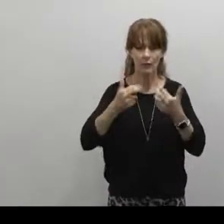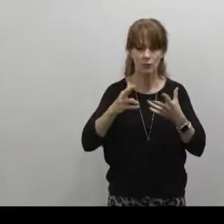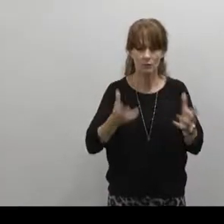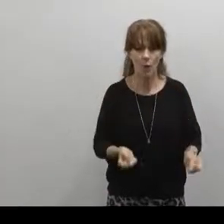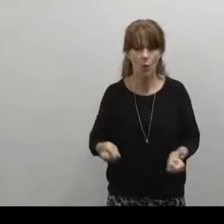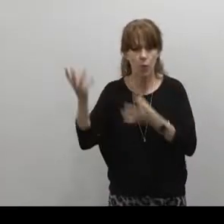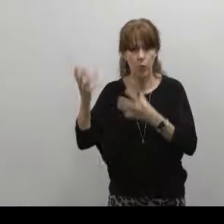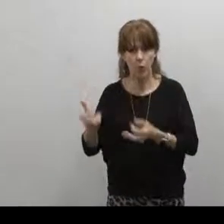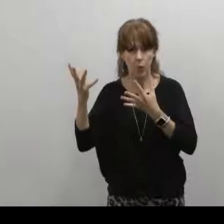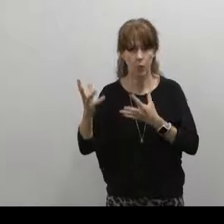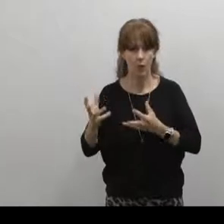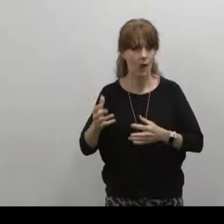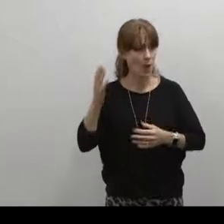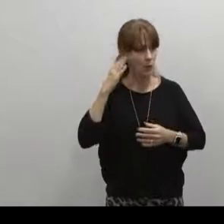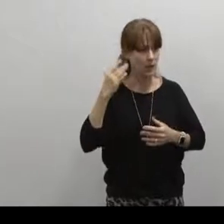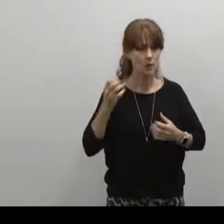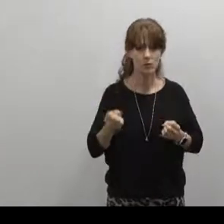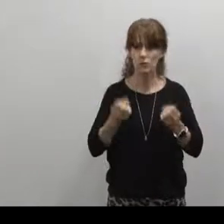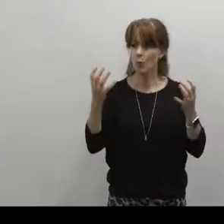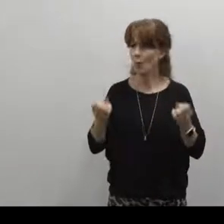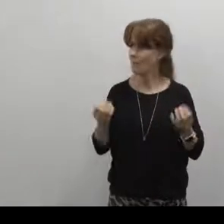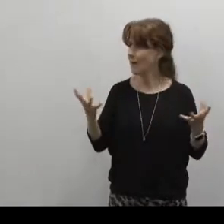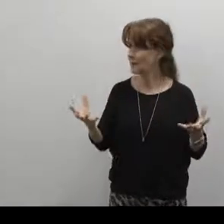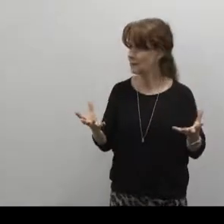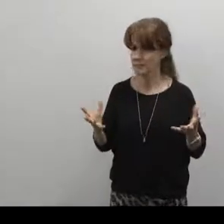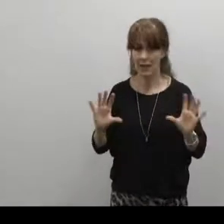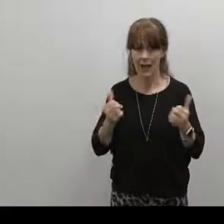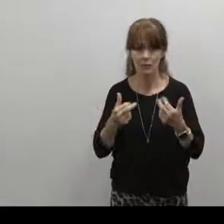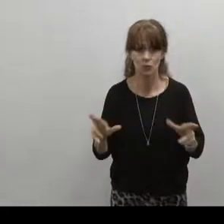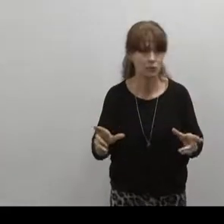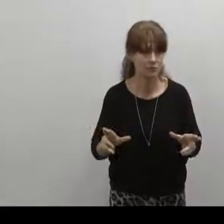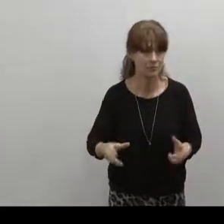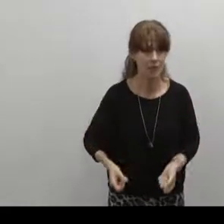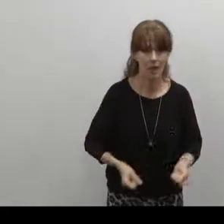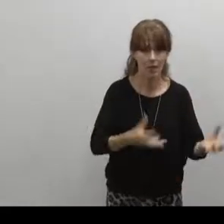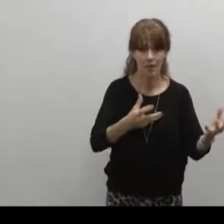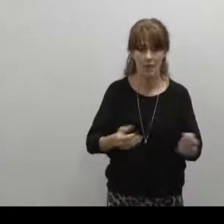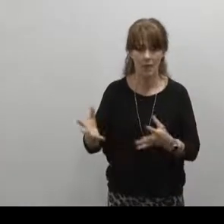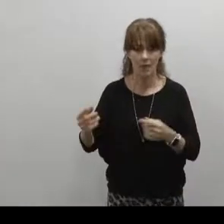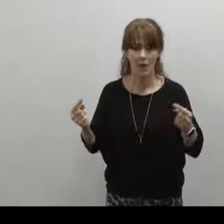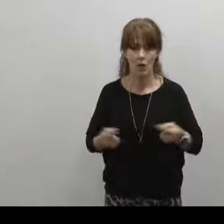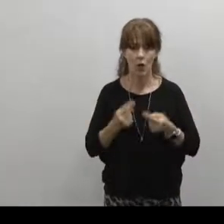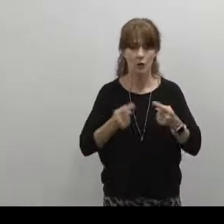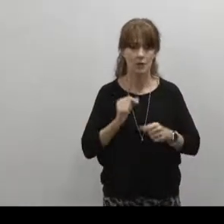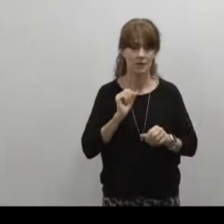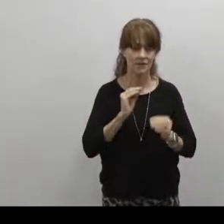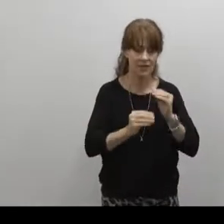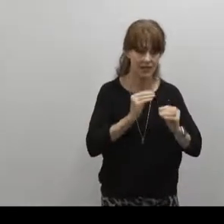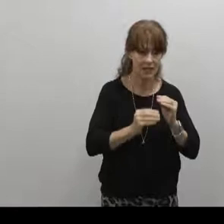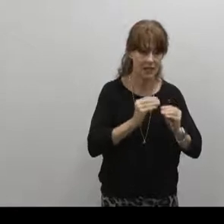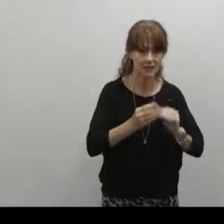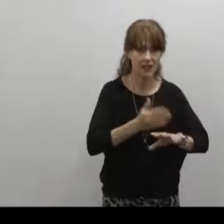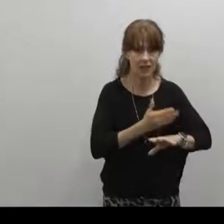nâng lùm hò nâng ai bàn bò kêu bò bài tòng hai ai thơ bây ai sát